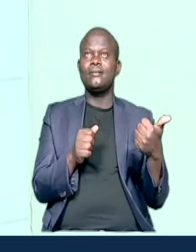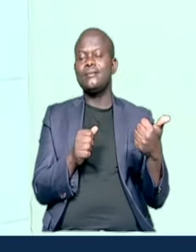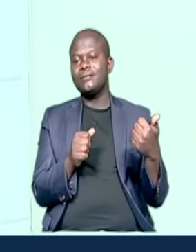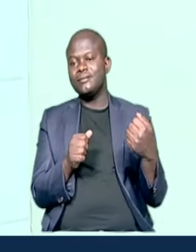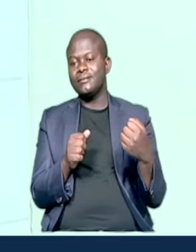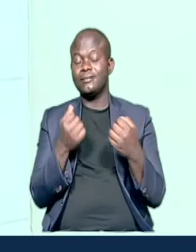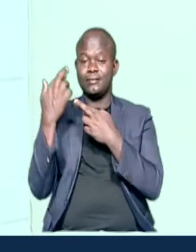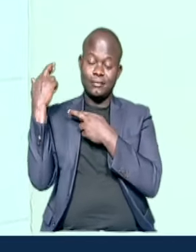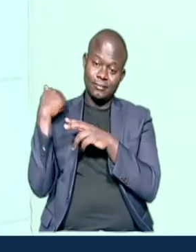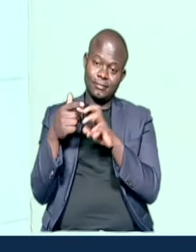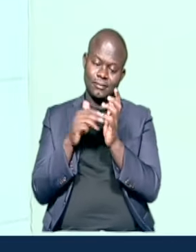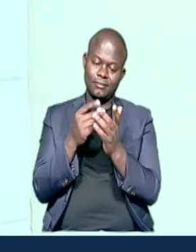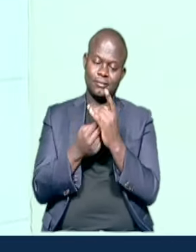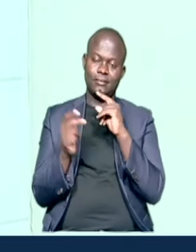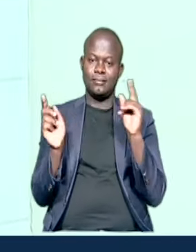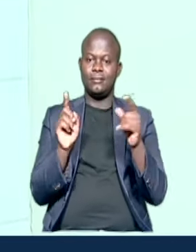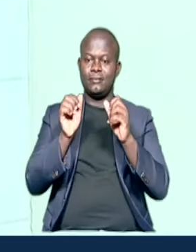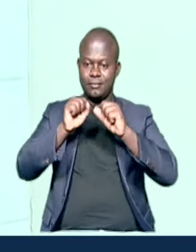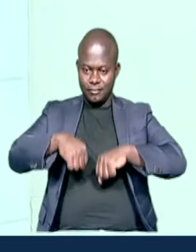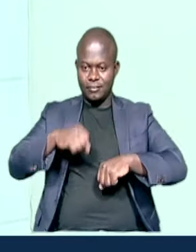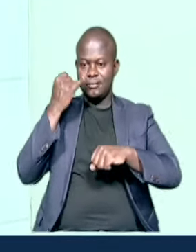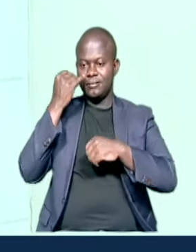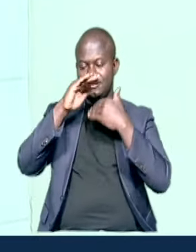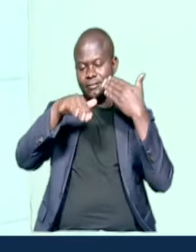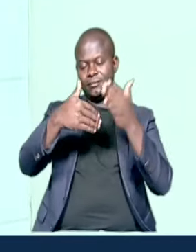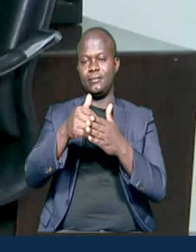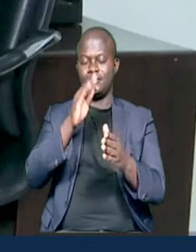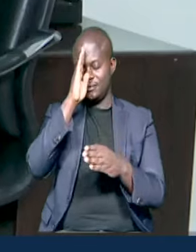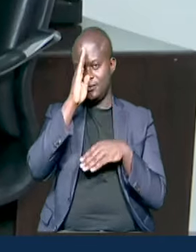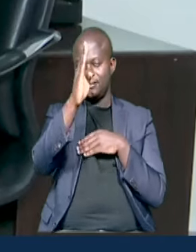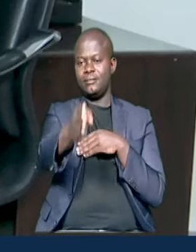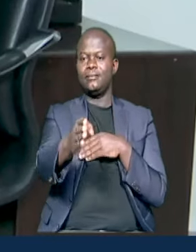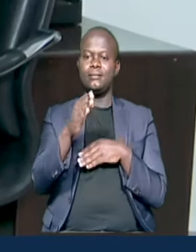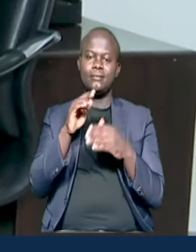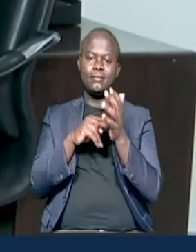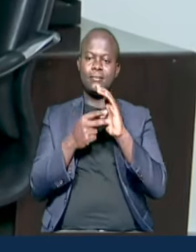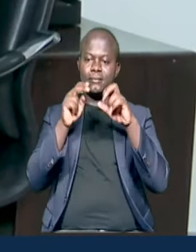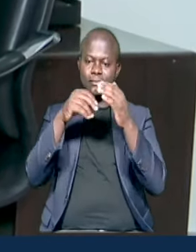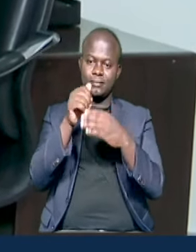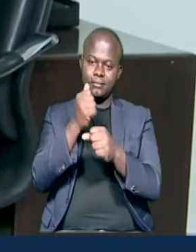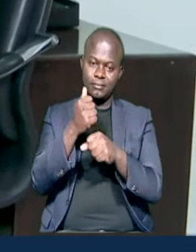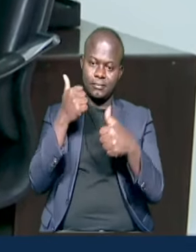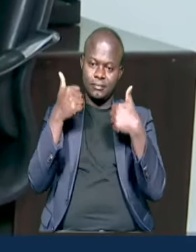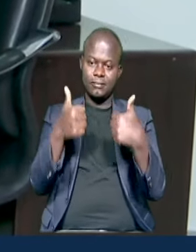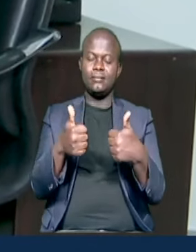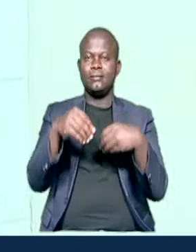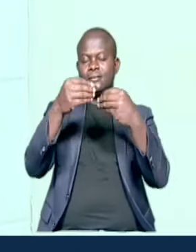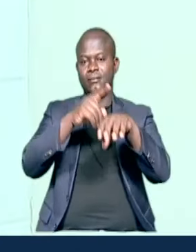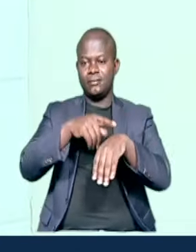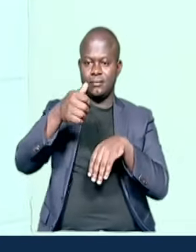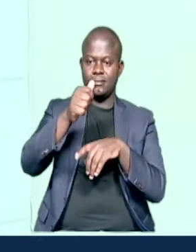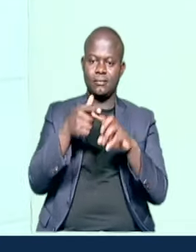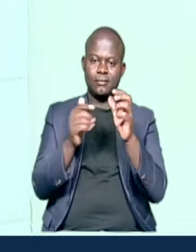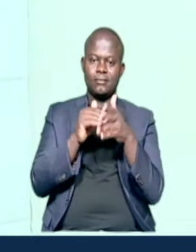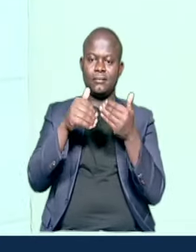ni inshingano kandi zose zishobora gukunda mu gihe byose ubihaye umurongo bivuze ngo rero akazi uragakora ukagaha umwanya wako